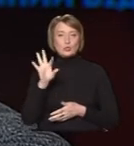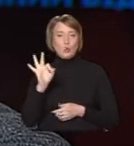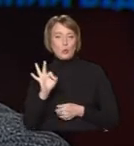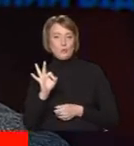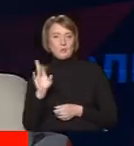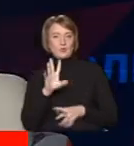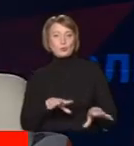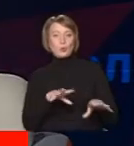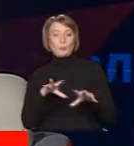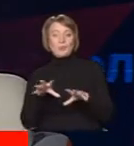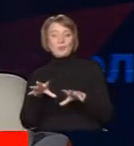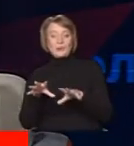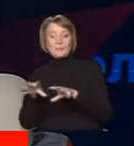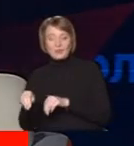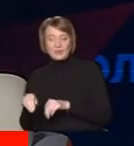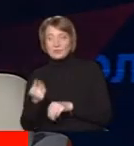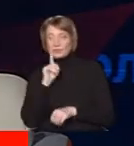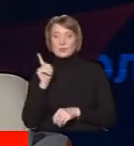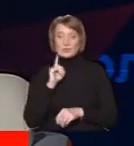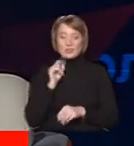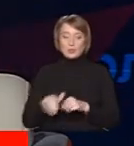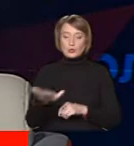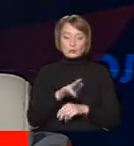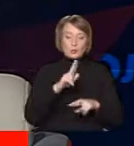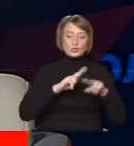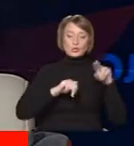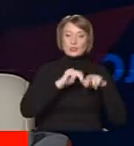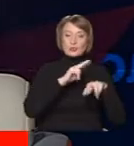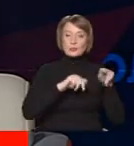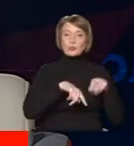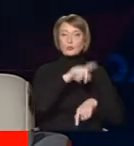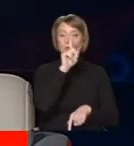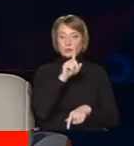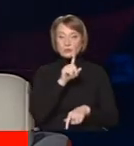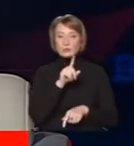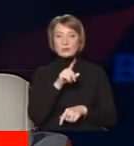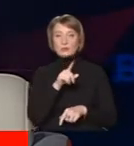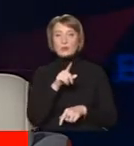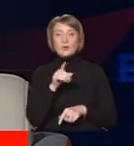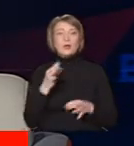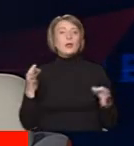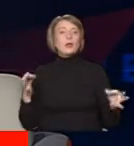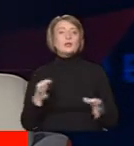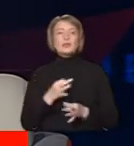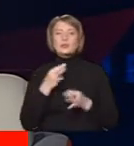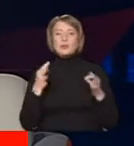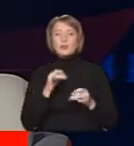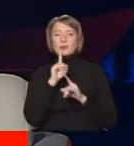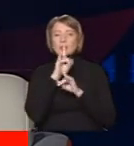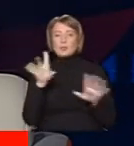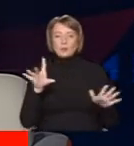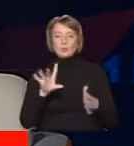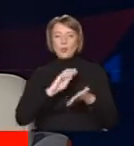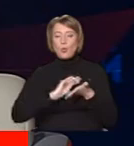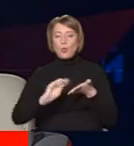щоб перевести зелену зону під житлову забудову, ці зміни до генплану, про які голосувала Київська міська рада, вони ніколи не були опубліковані в газеті